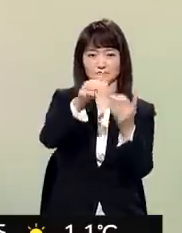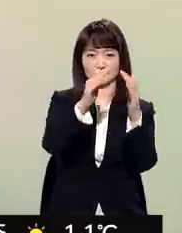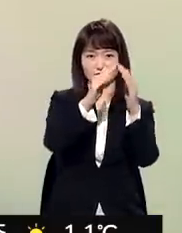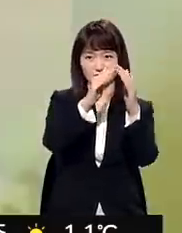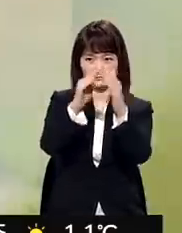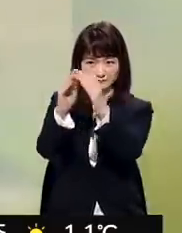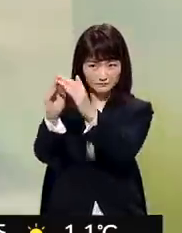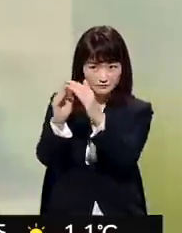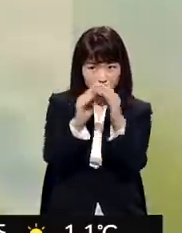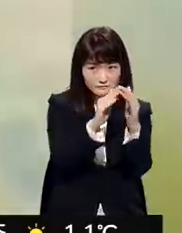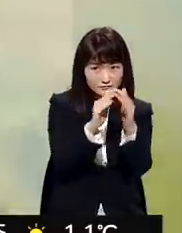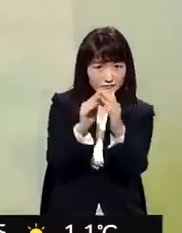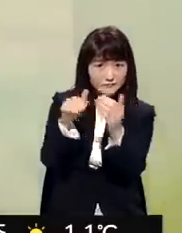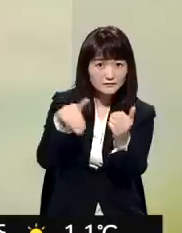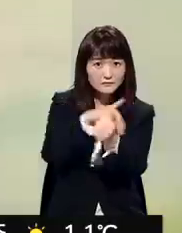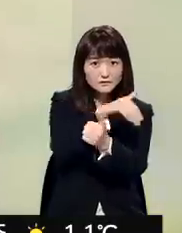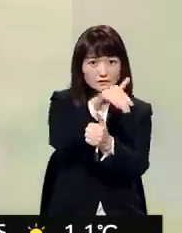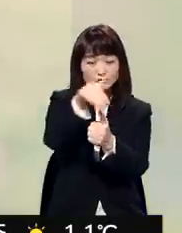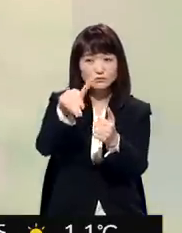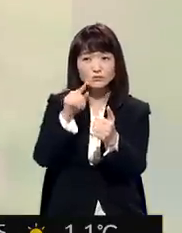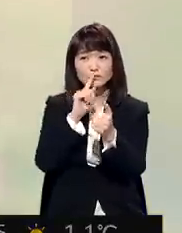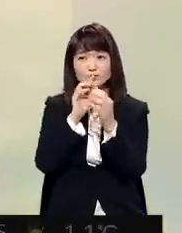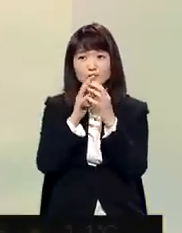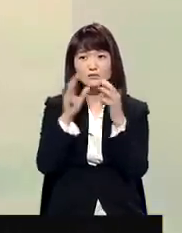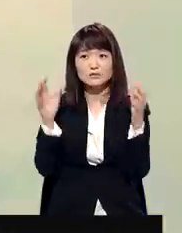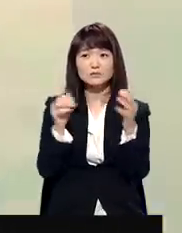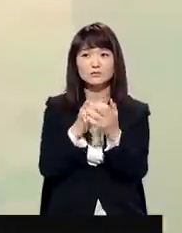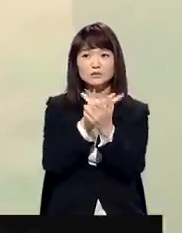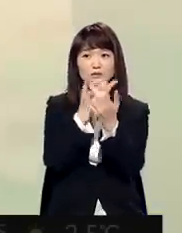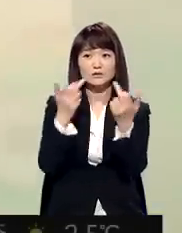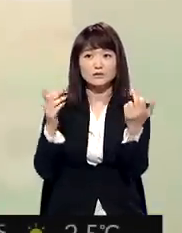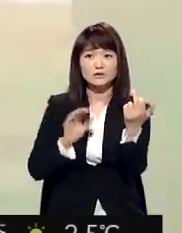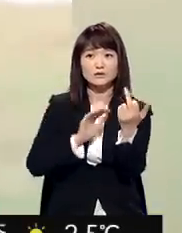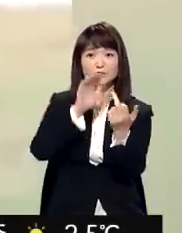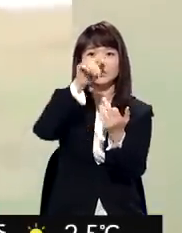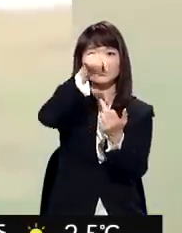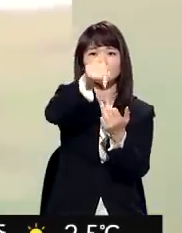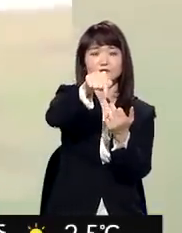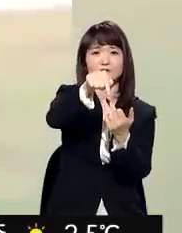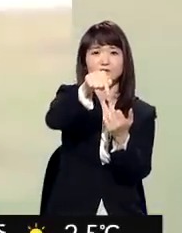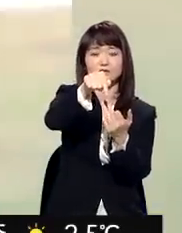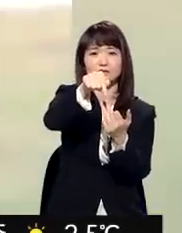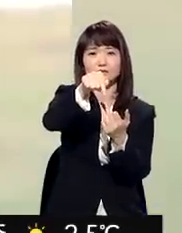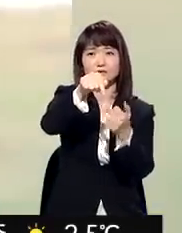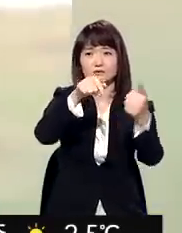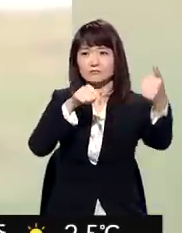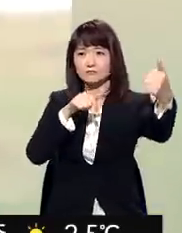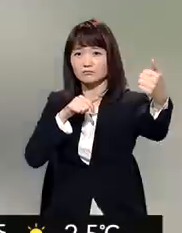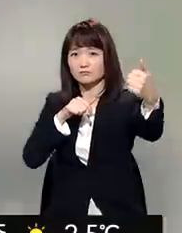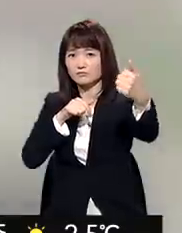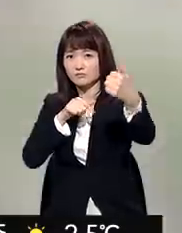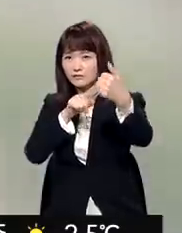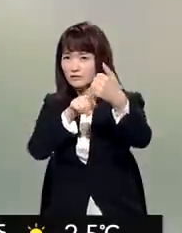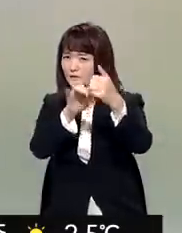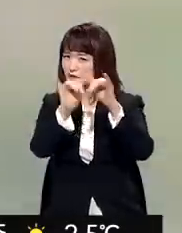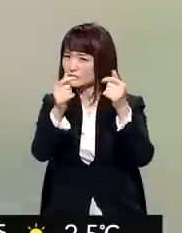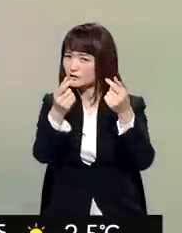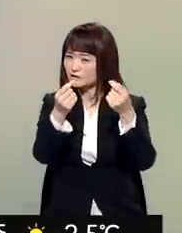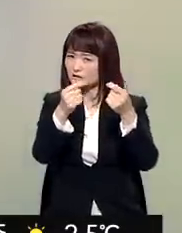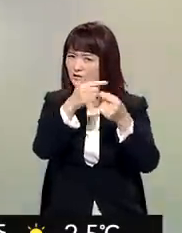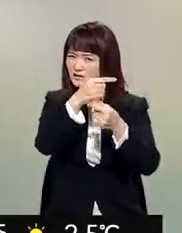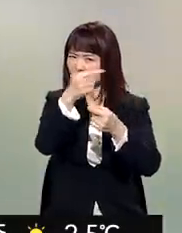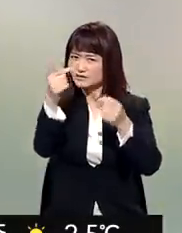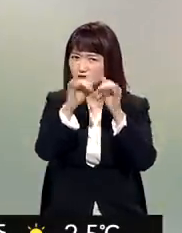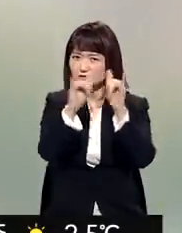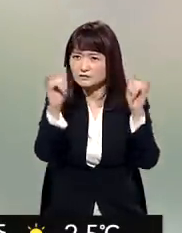주변이 조금 소란스럽습니다 바로 저 언덕 위로 보이는 물체 때문입니다 언덕 위에 사람 같기도 한